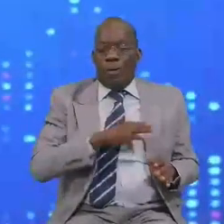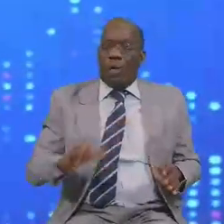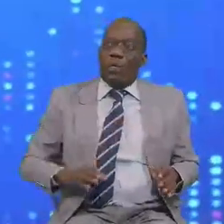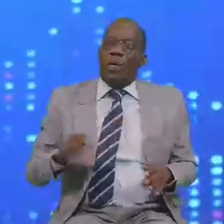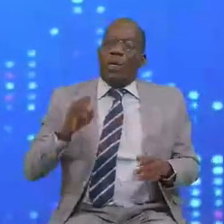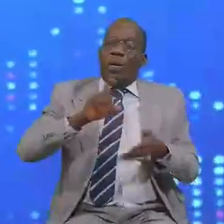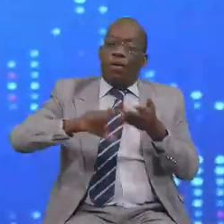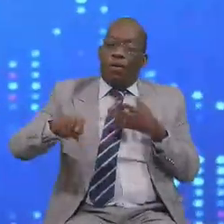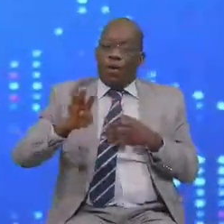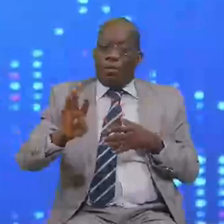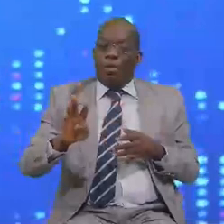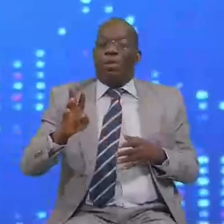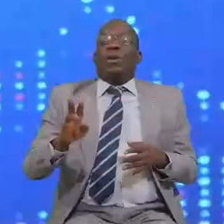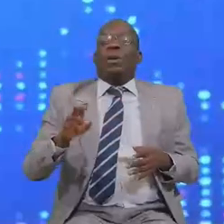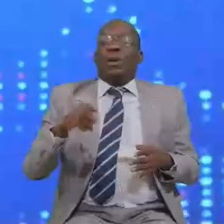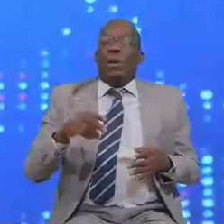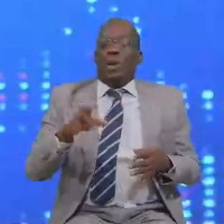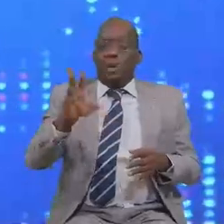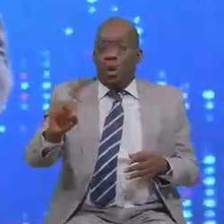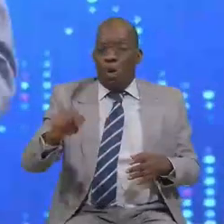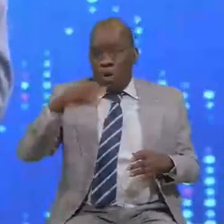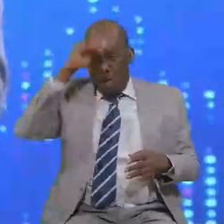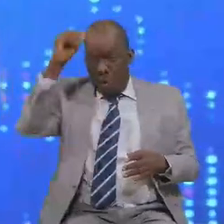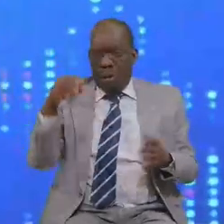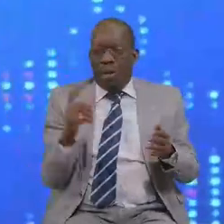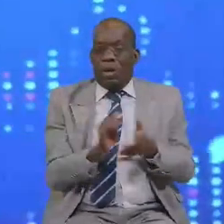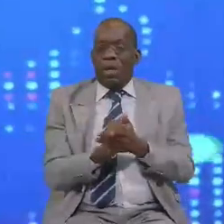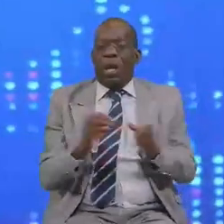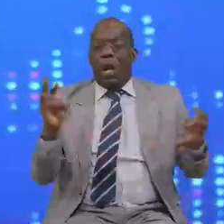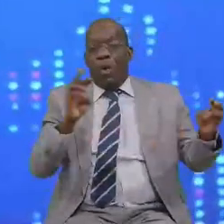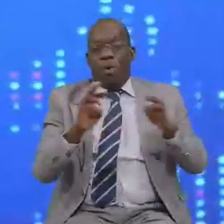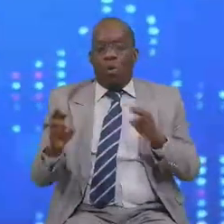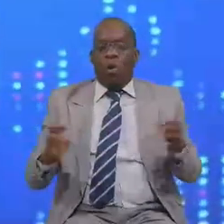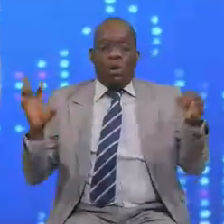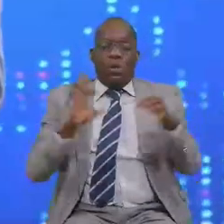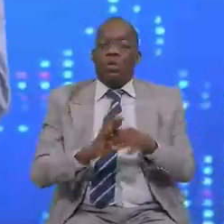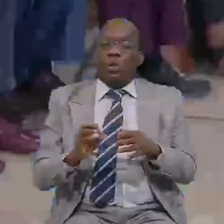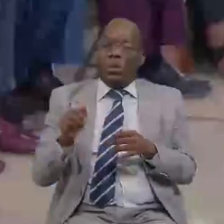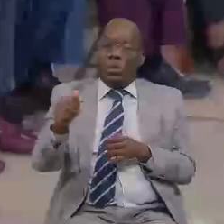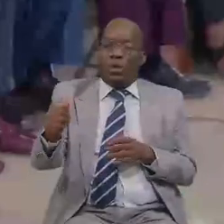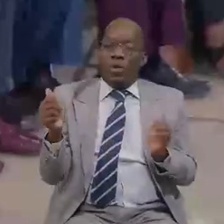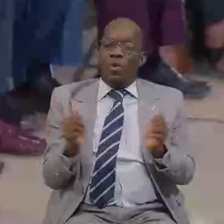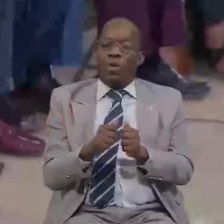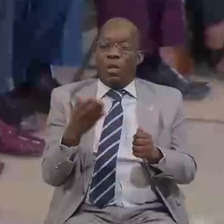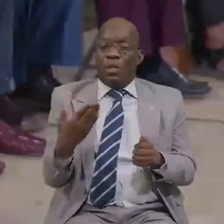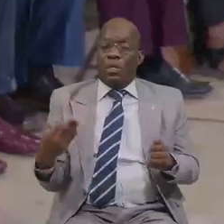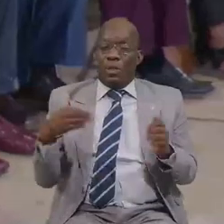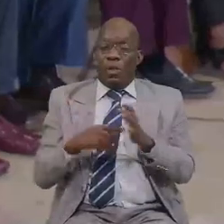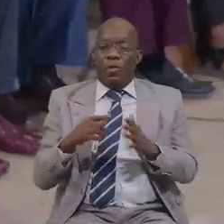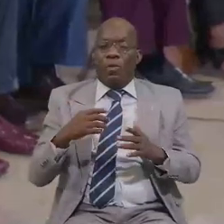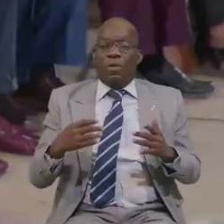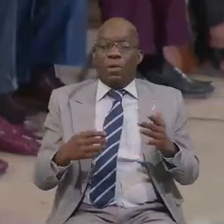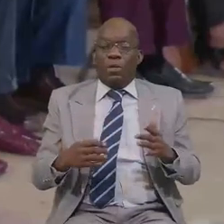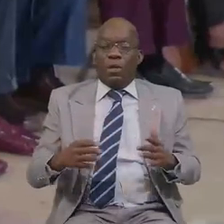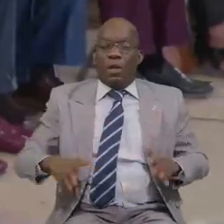soldat qui s'embarrasse des affaires de la vie. » S'il veut plaire à celui qui l'a enrôlé, il nous appelle